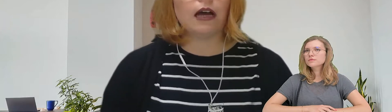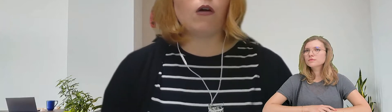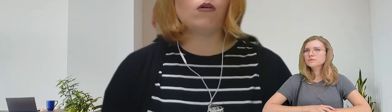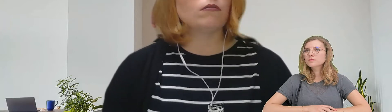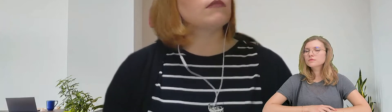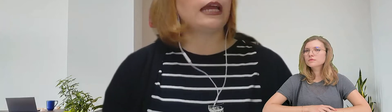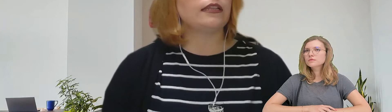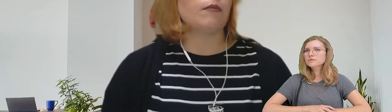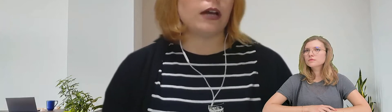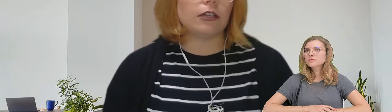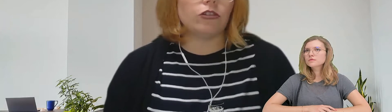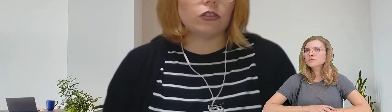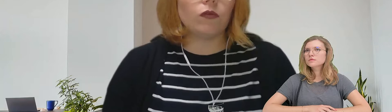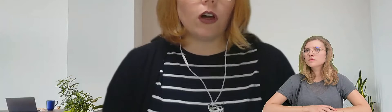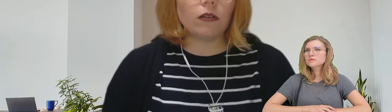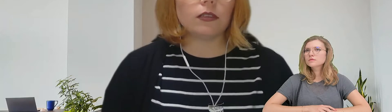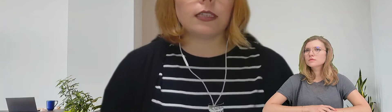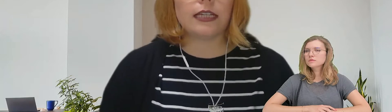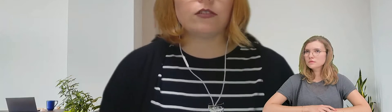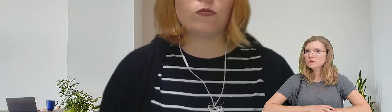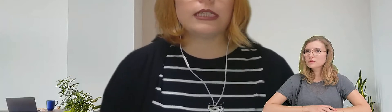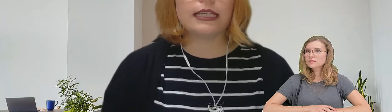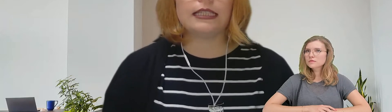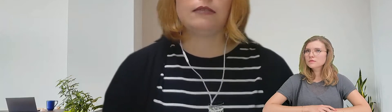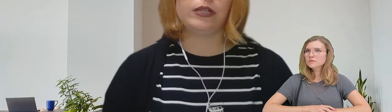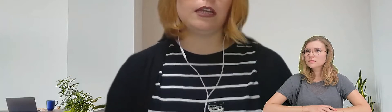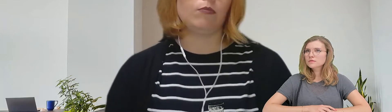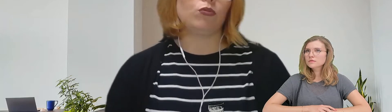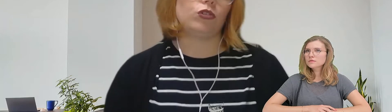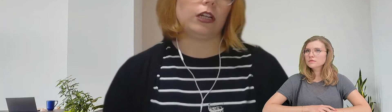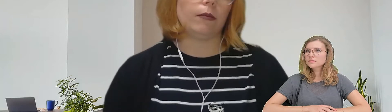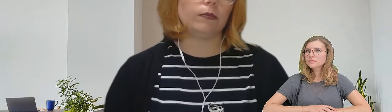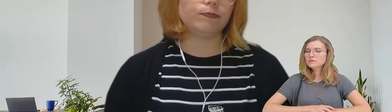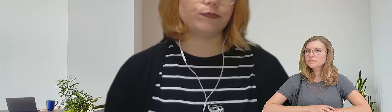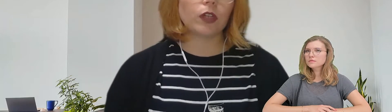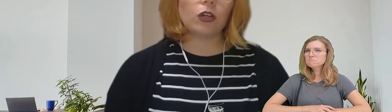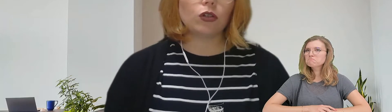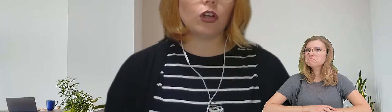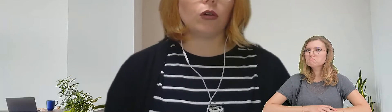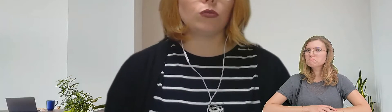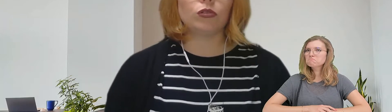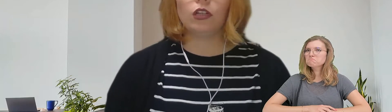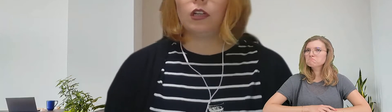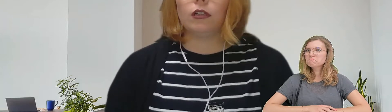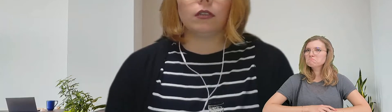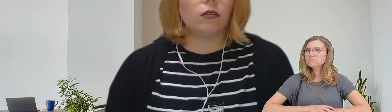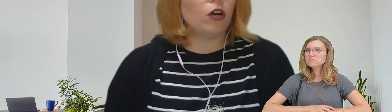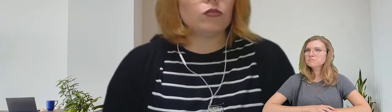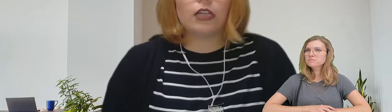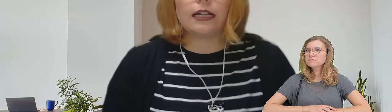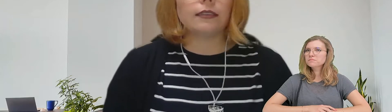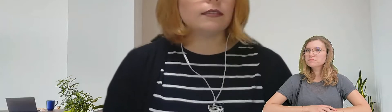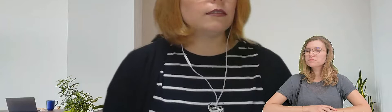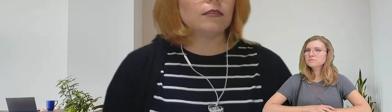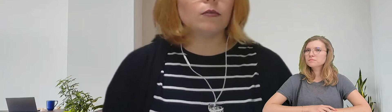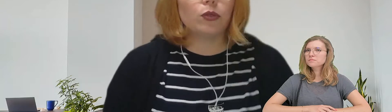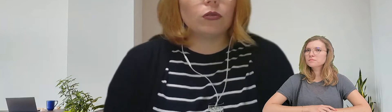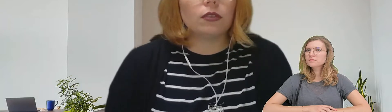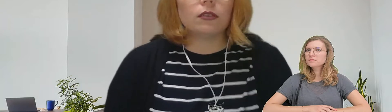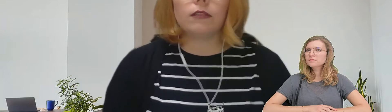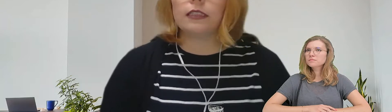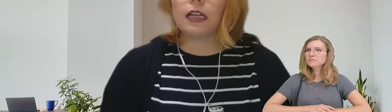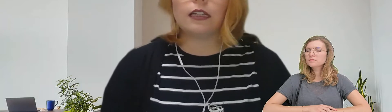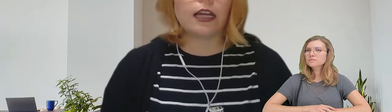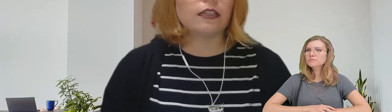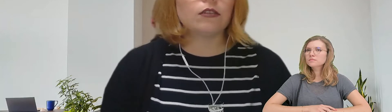Emoji ist auch ein japanisches Wort und das heißt übersetzt Bilderbuchstabe. Genau. Und heutzutage